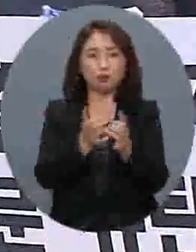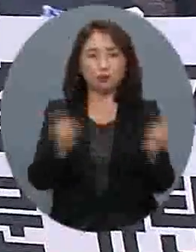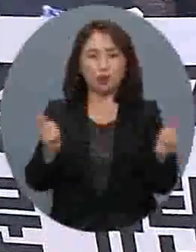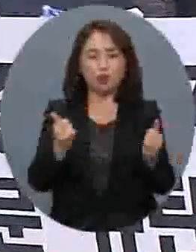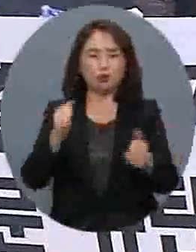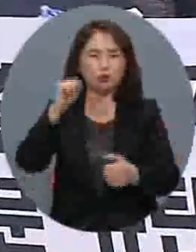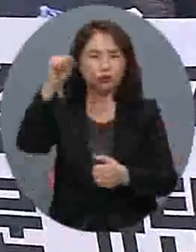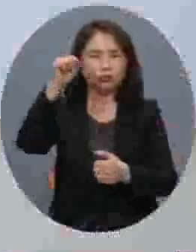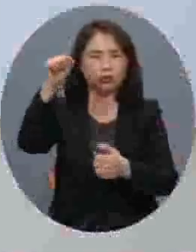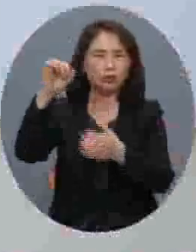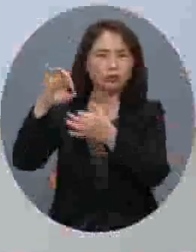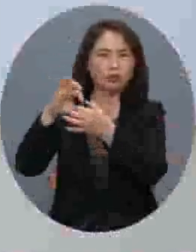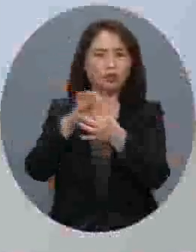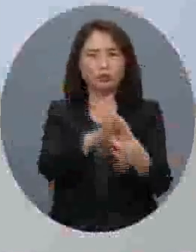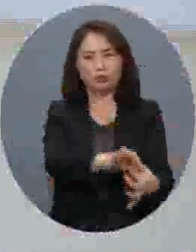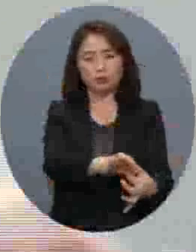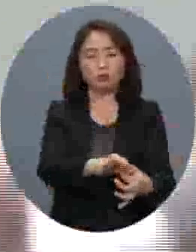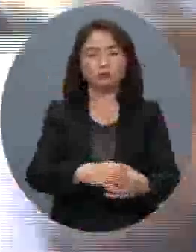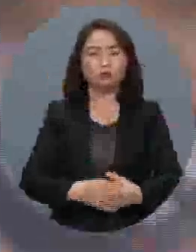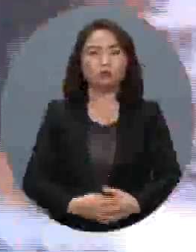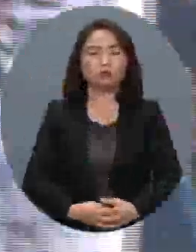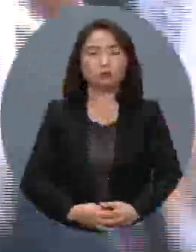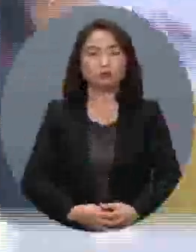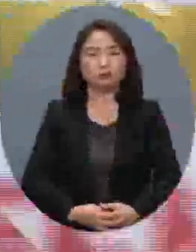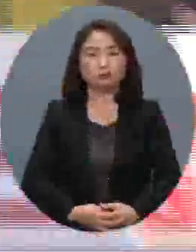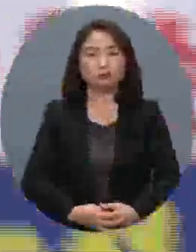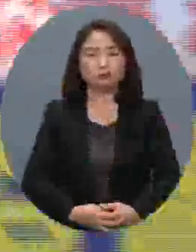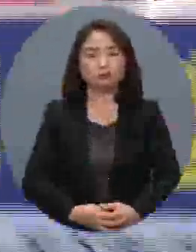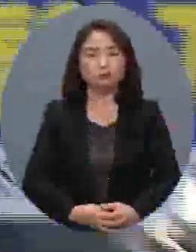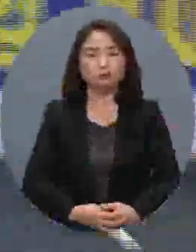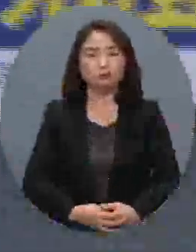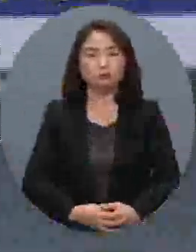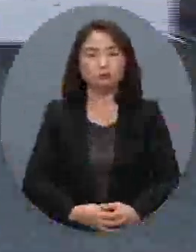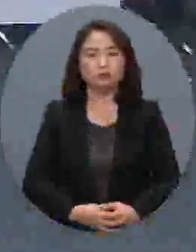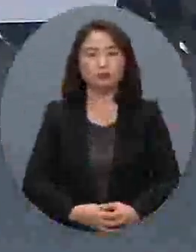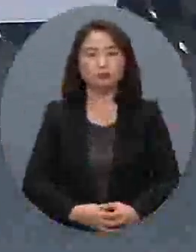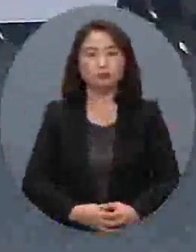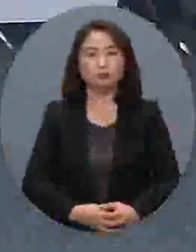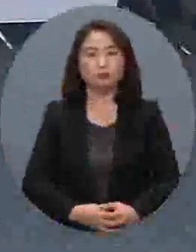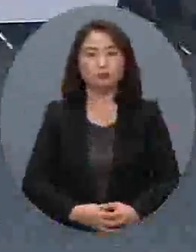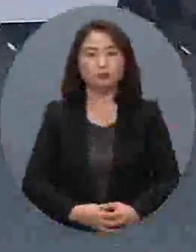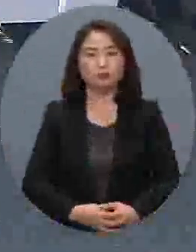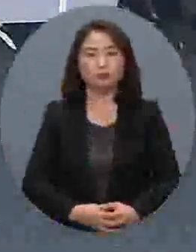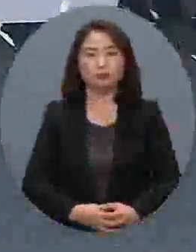힘겨운 투쟁은 멈추지 않습니다. MBC 뉴스 이상원입니다.